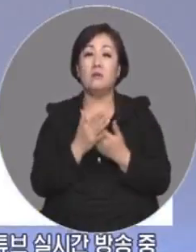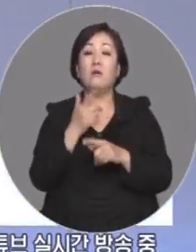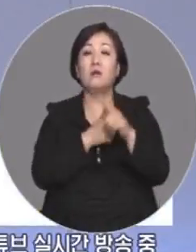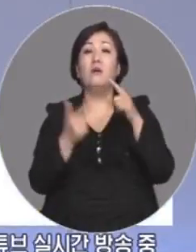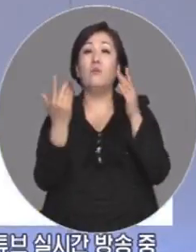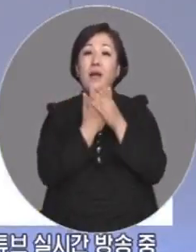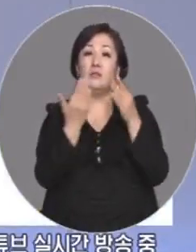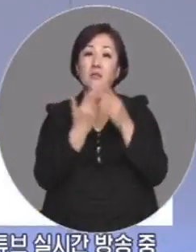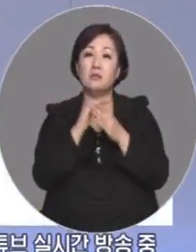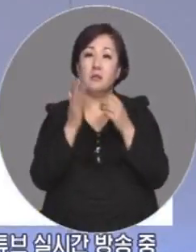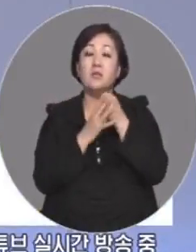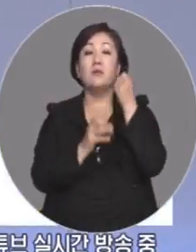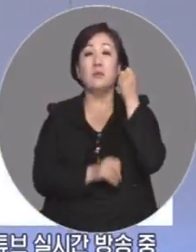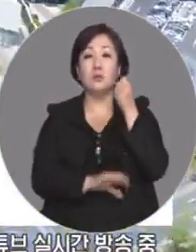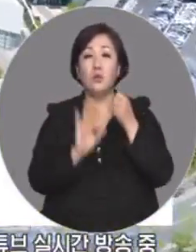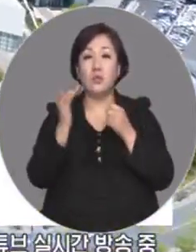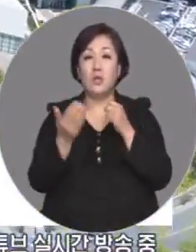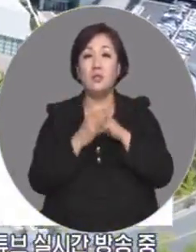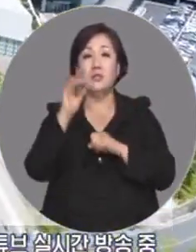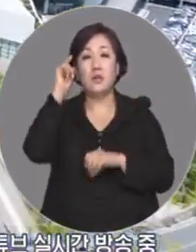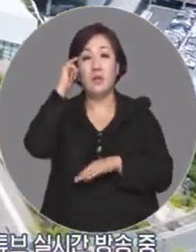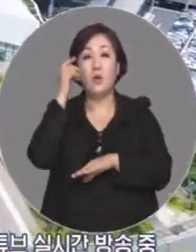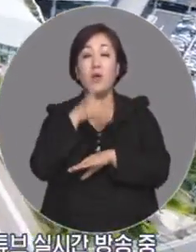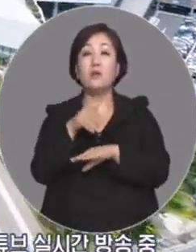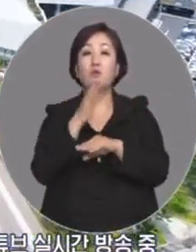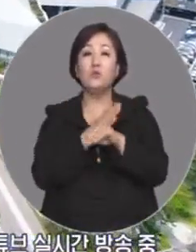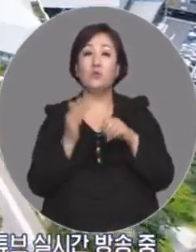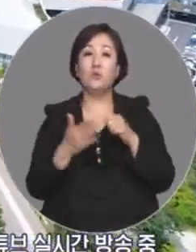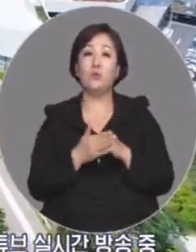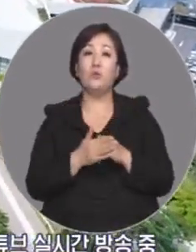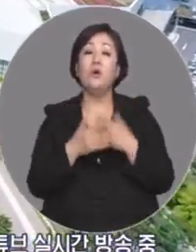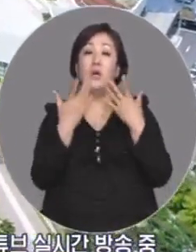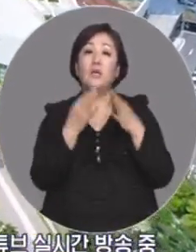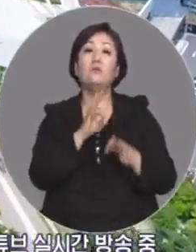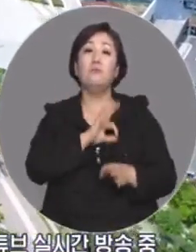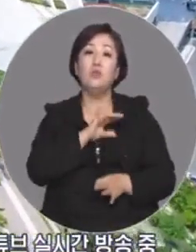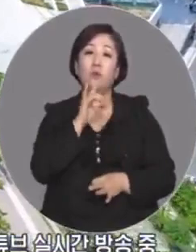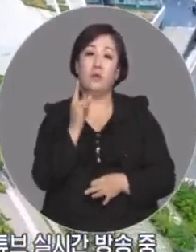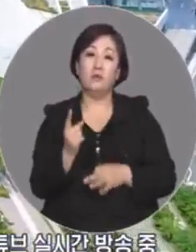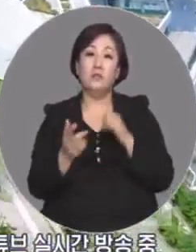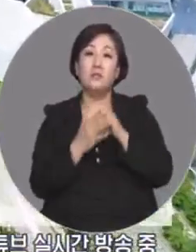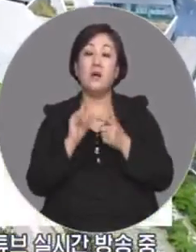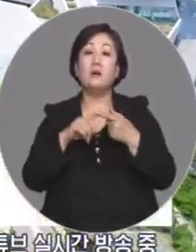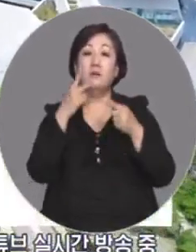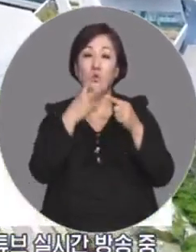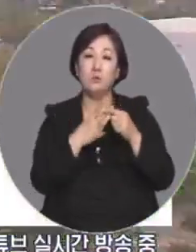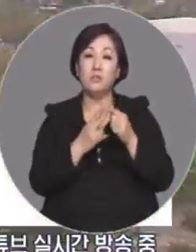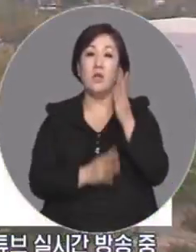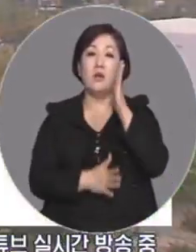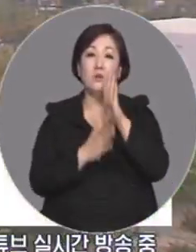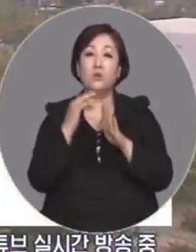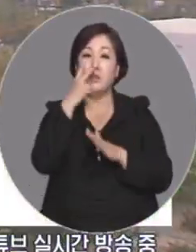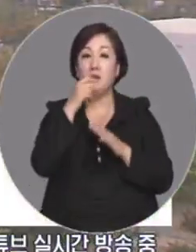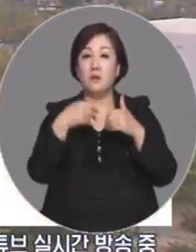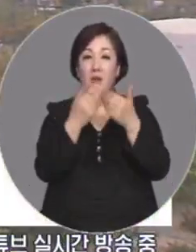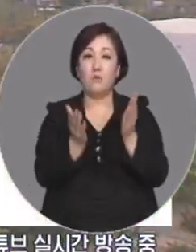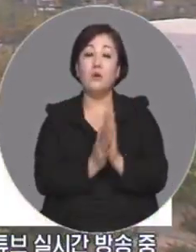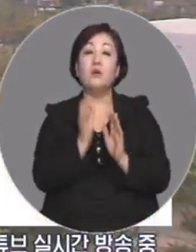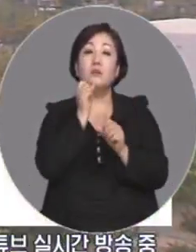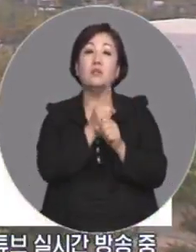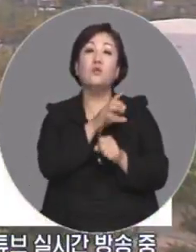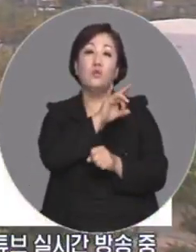있는 근거를 마련하지 않겠나 이런 생각. 김 위원장은 혁신도시 시즌 2, 도심융합특구 지정 등